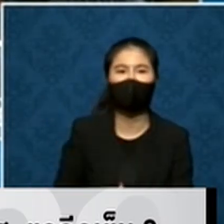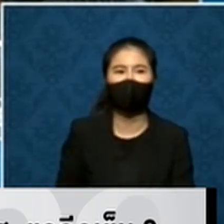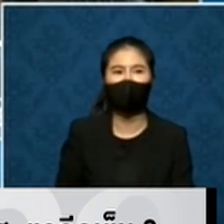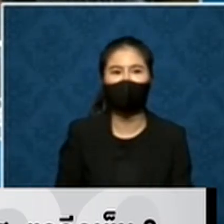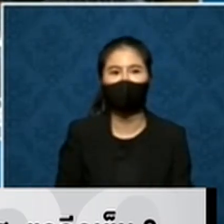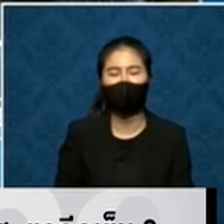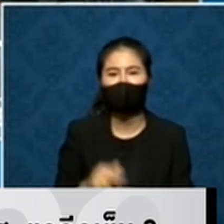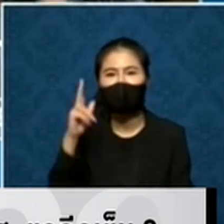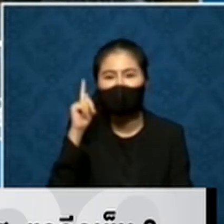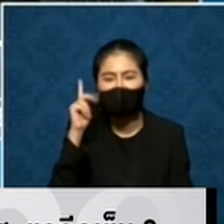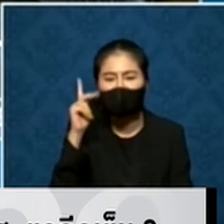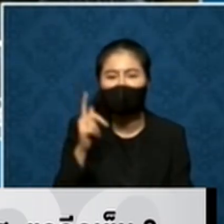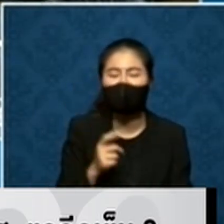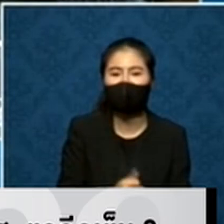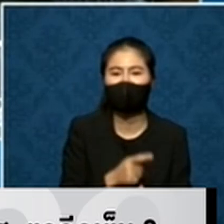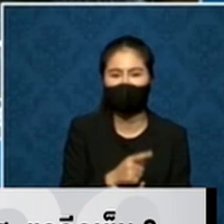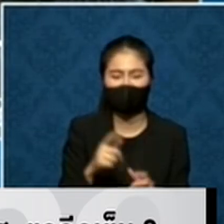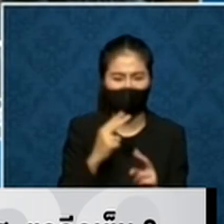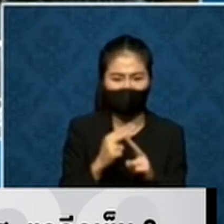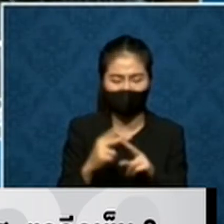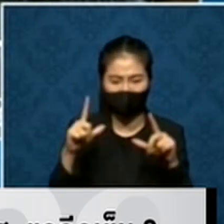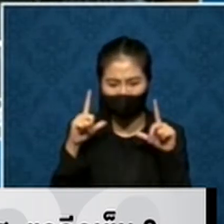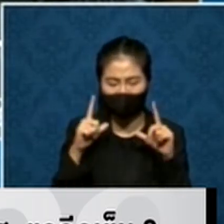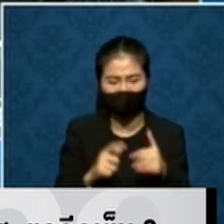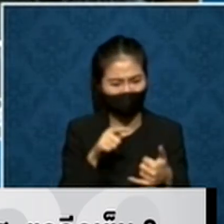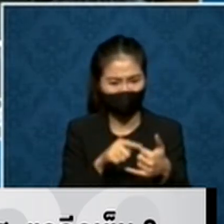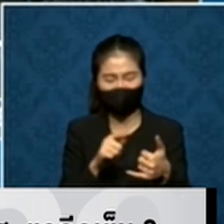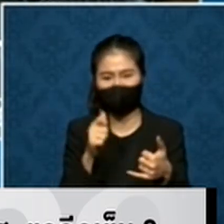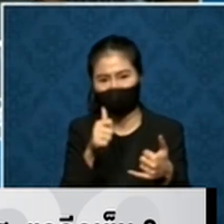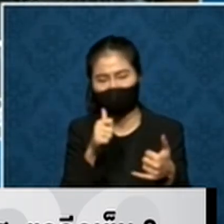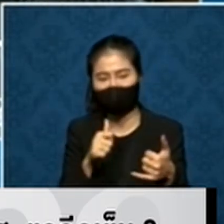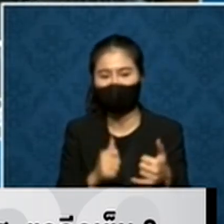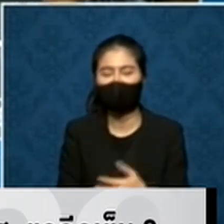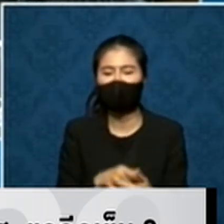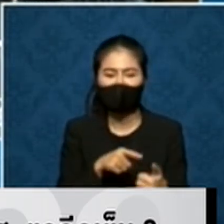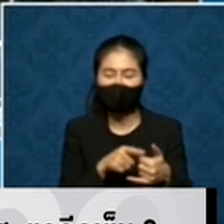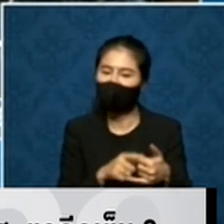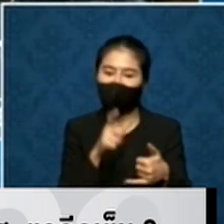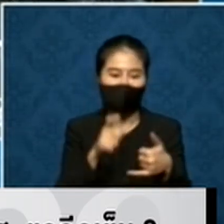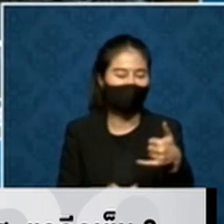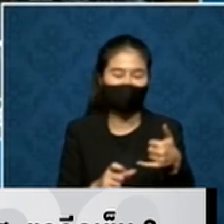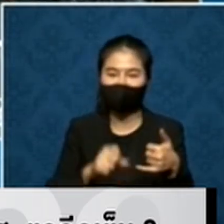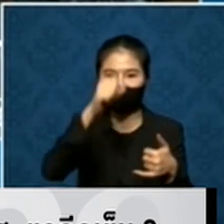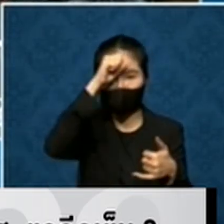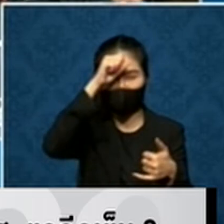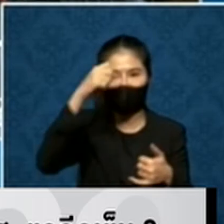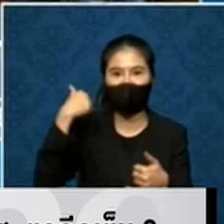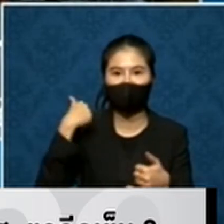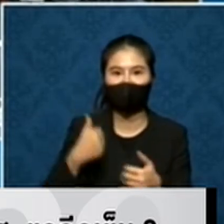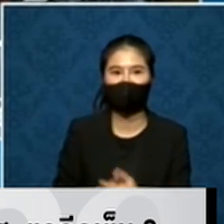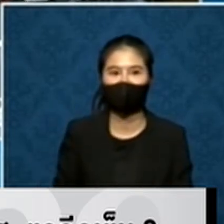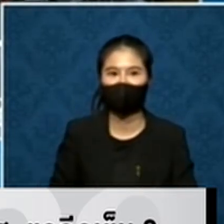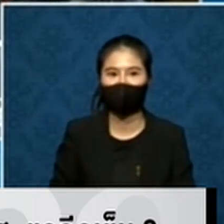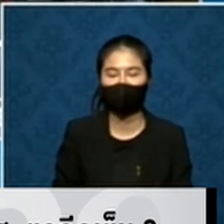คิดว่าจะได้ข่าวเหรอครับถ้าคุณคิดอย่างนั้นนะคุณเป็นสมาชิกที่โง่มากดักด